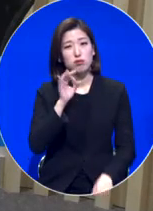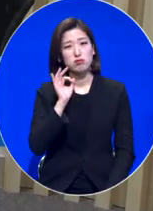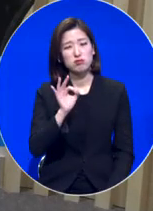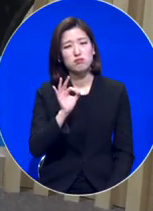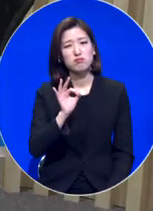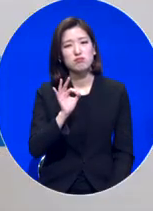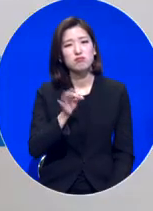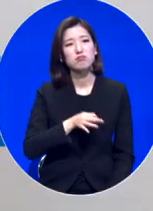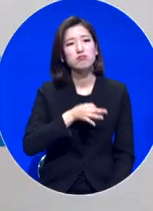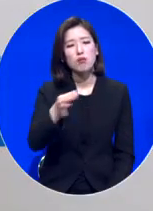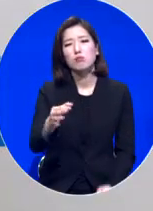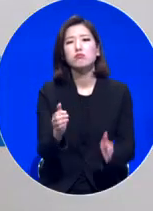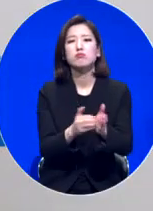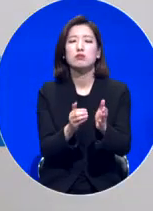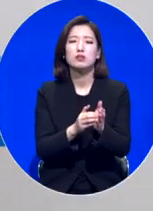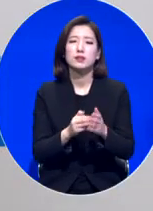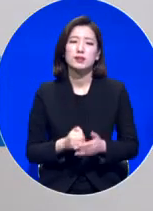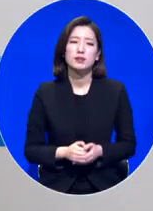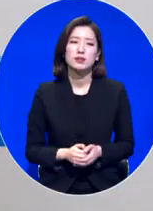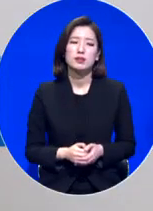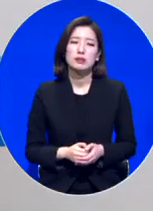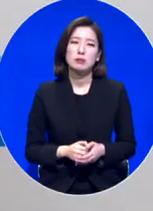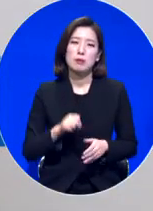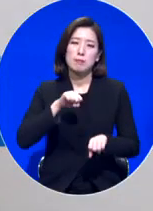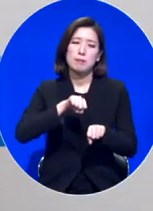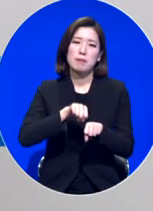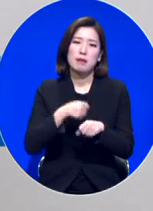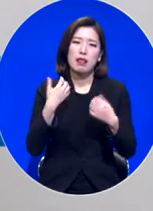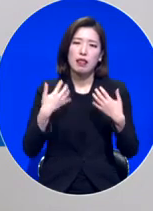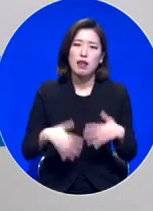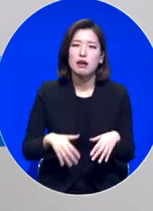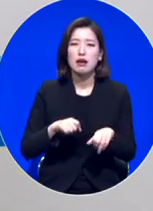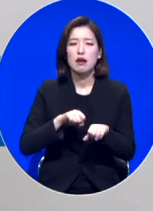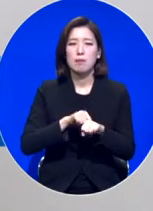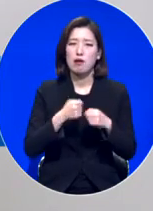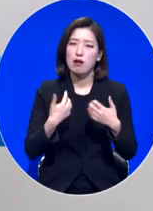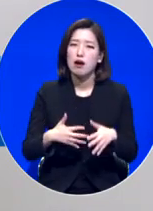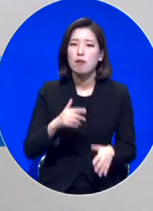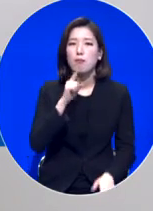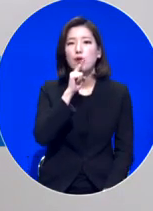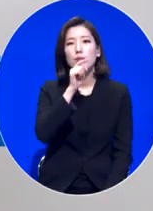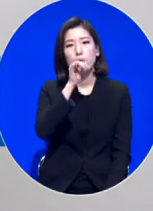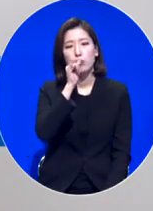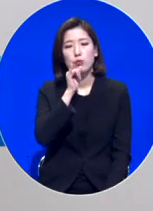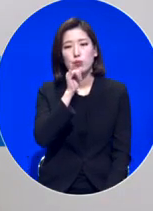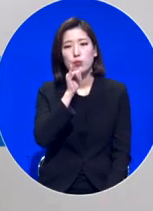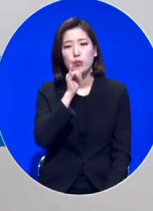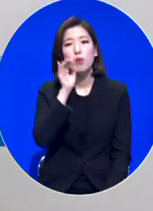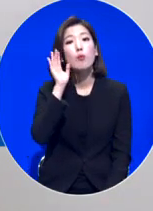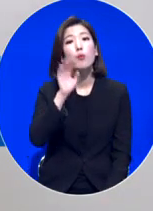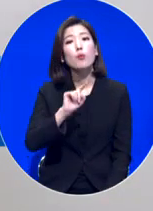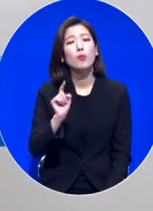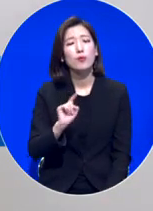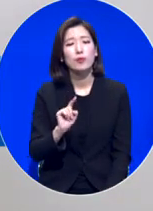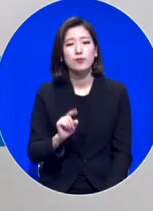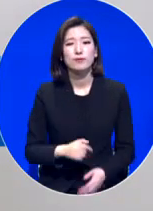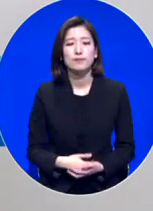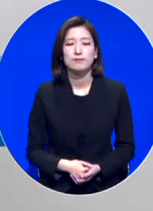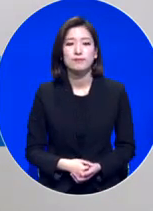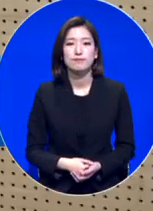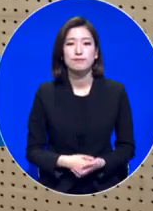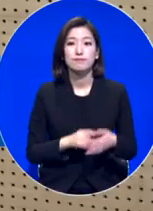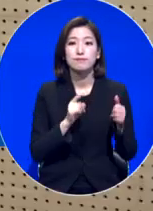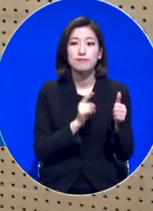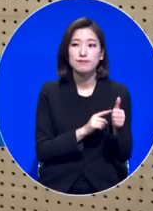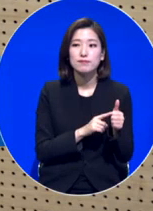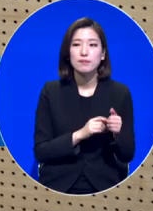대부분 지나치다 보니까 너무 솜방망이 처벌이 아니냐 이렇게 지적하는 사람들이 많거든요. 어떻게 생각하시나요? 주로